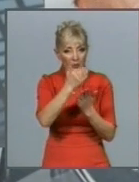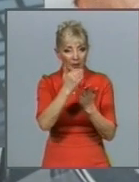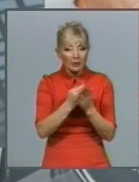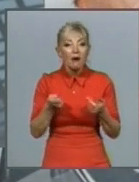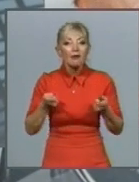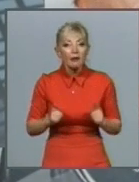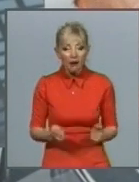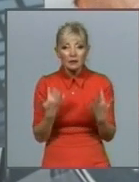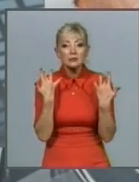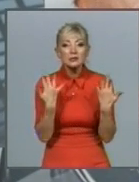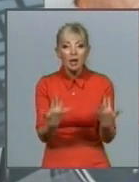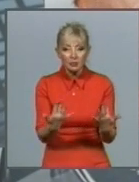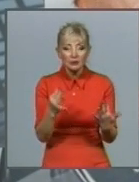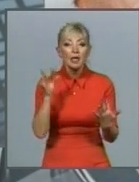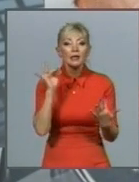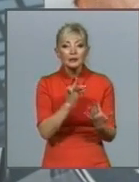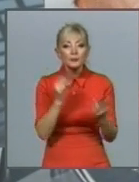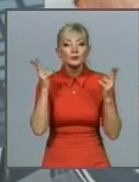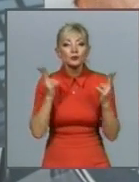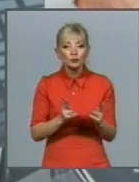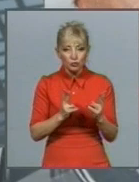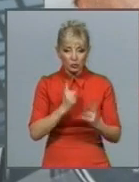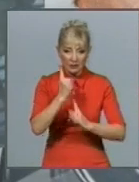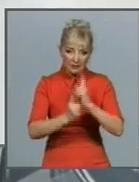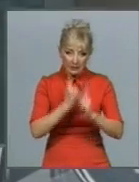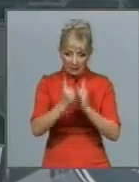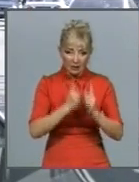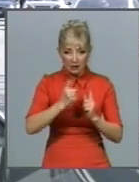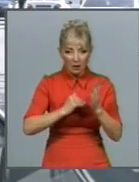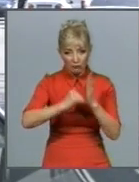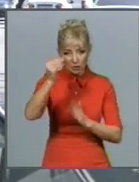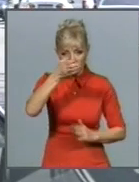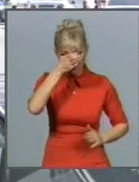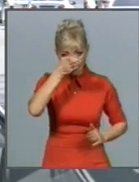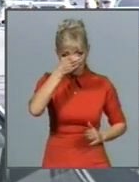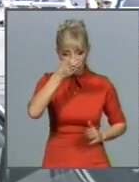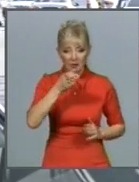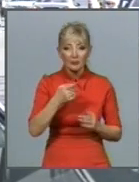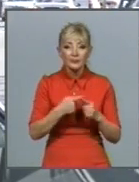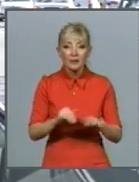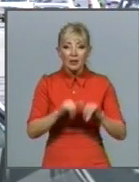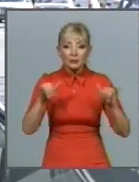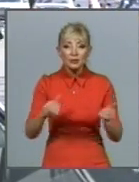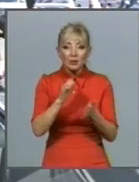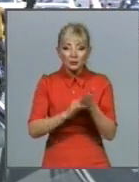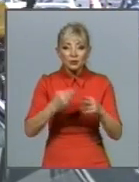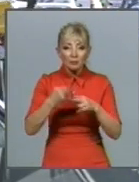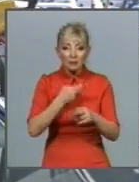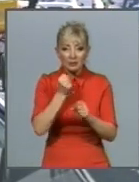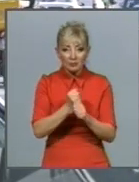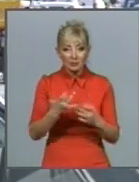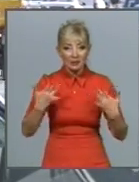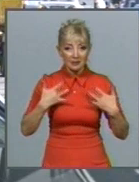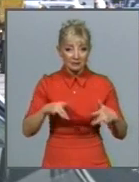реальним запитам ринку і необхідність трансформації вищої освіти. Найбільш поширена причина безробіття – звільнення